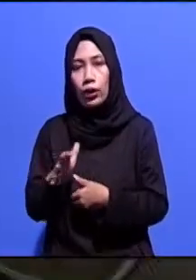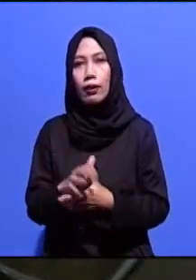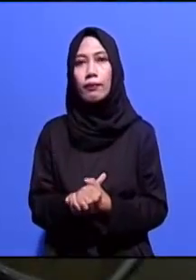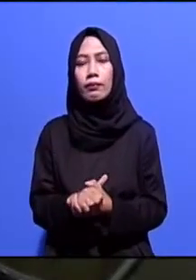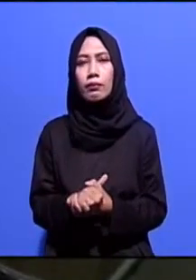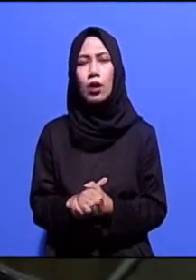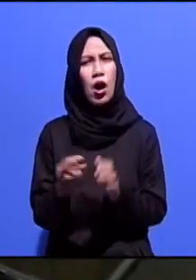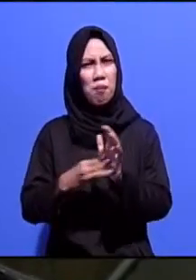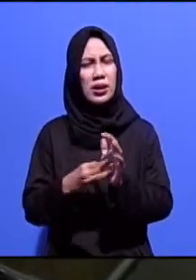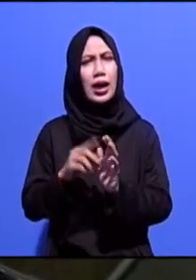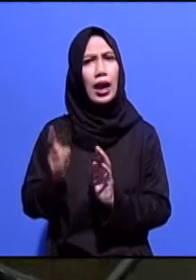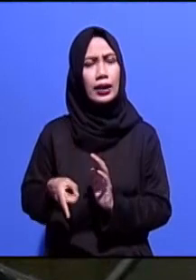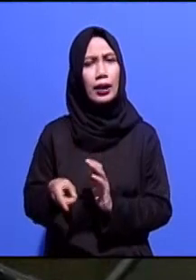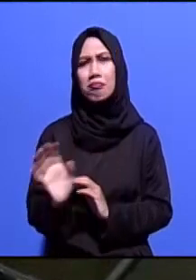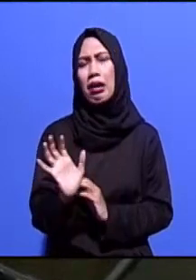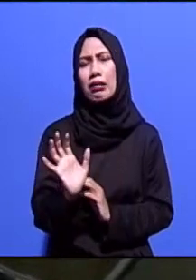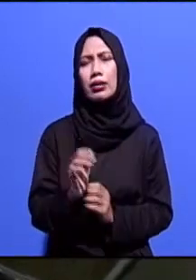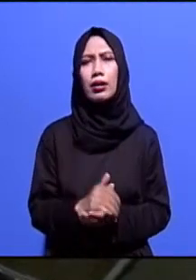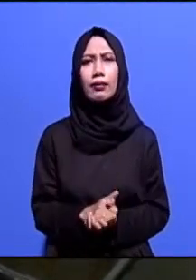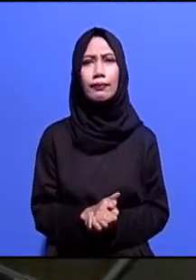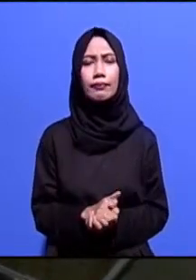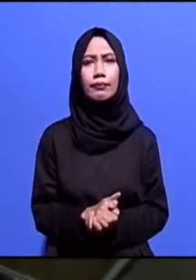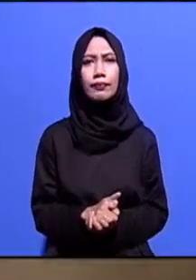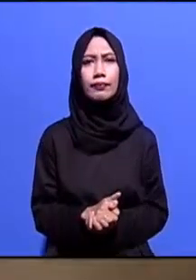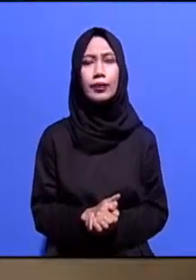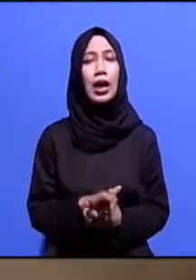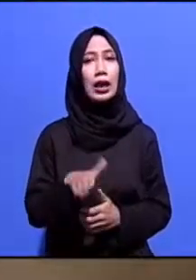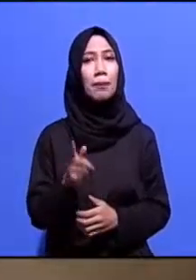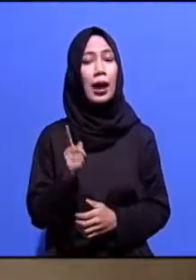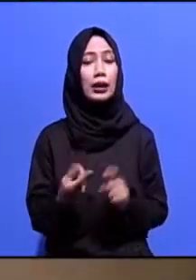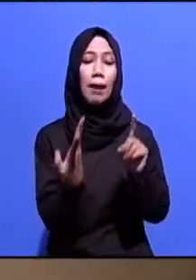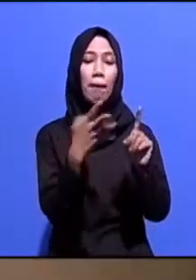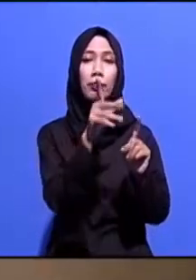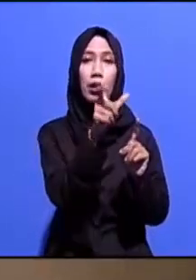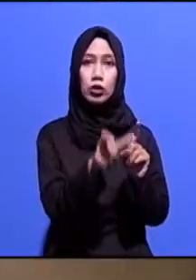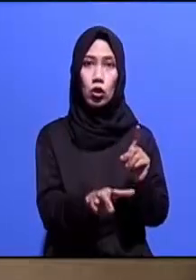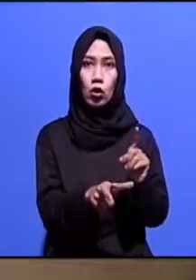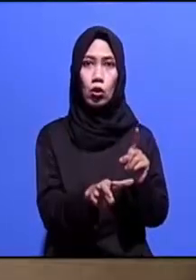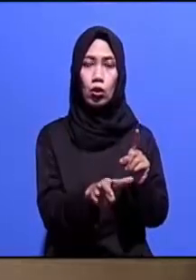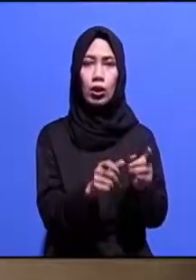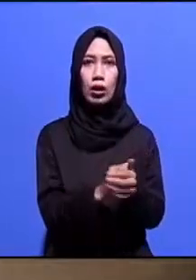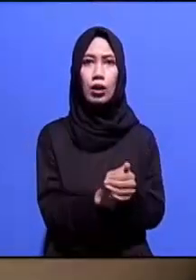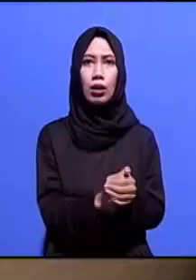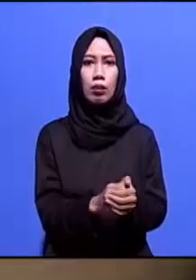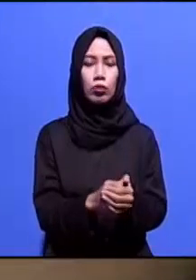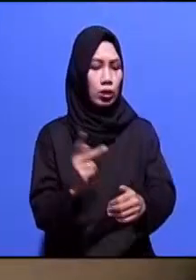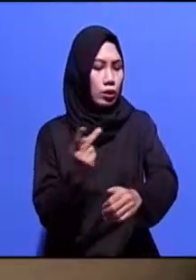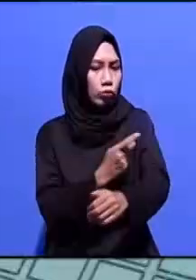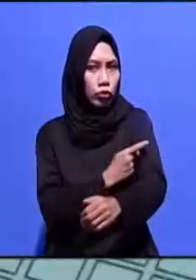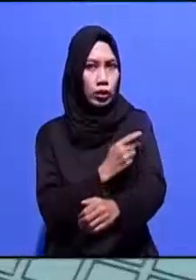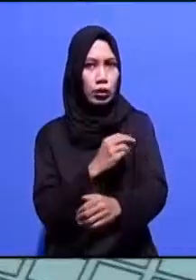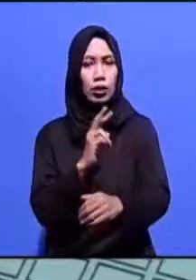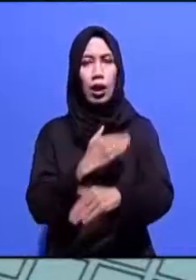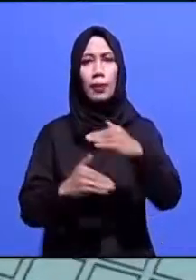tidak ada kendala berarti selama proses uji klinis. Meski demikian, terdapat 14 orang relawan yang tidak dilanjutkan penyuntikan kedua karena